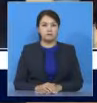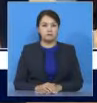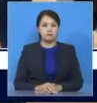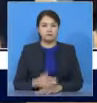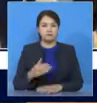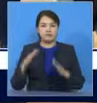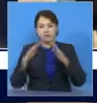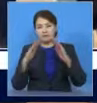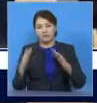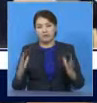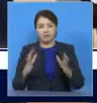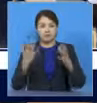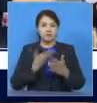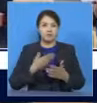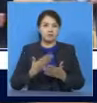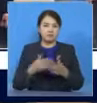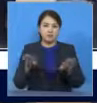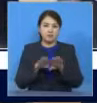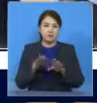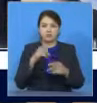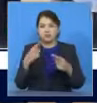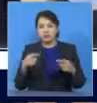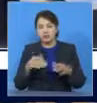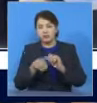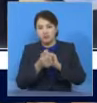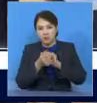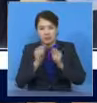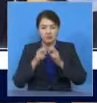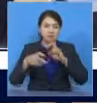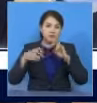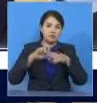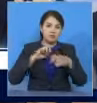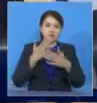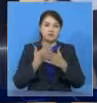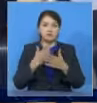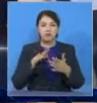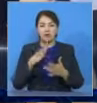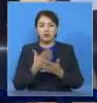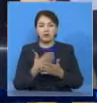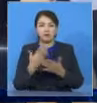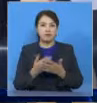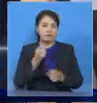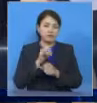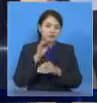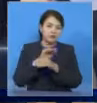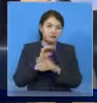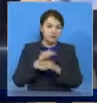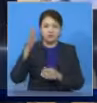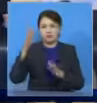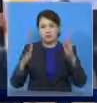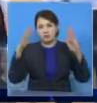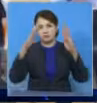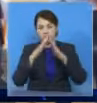Мечеть не сохранилась до наших дней в первозданном виде. Частично она разрушена. Чтобы сохранить то, что осталось снаружи, мы возводим дополнительные стены и